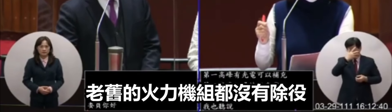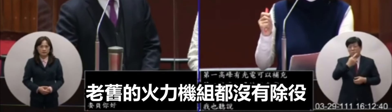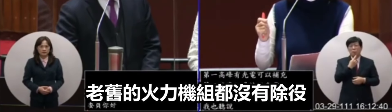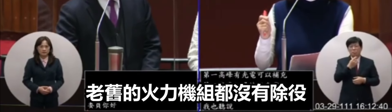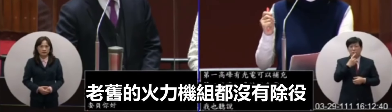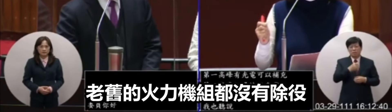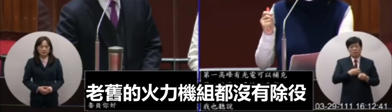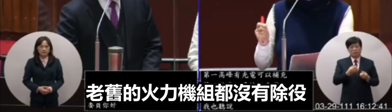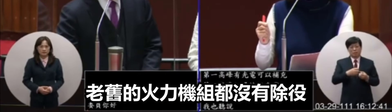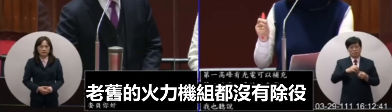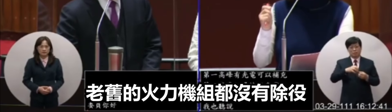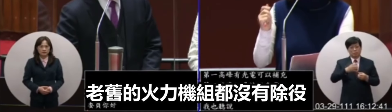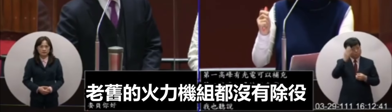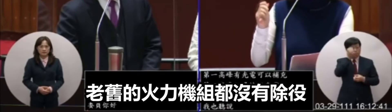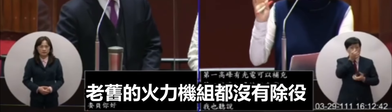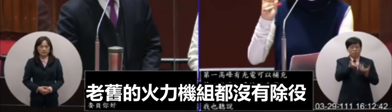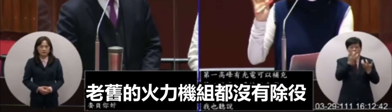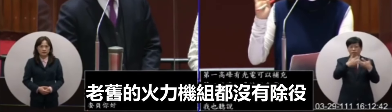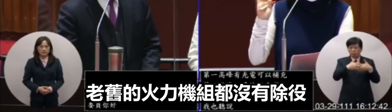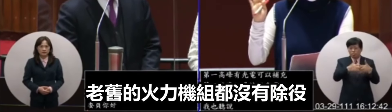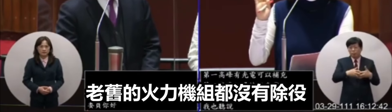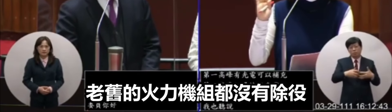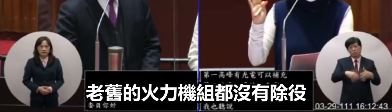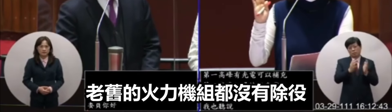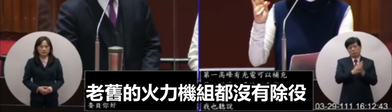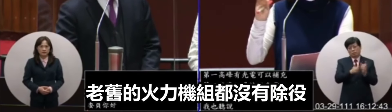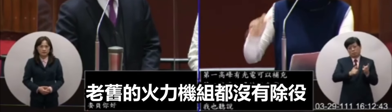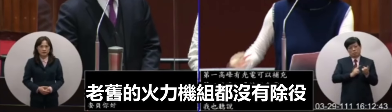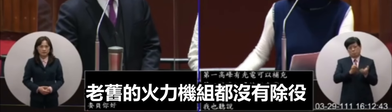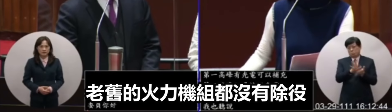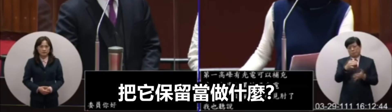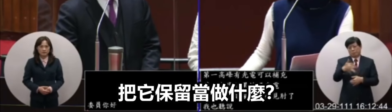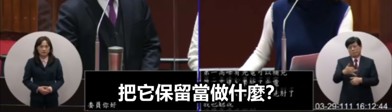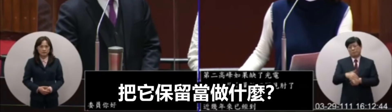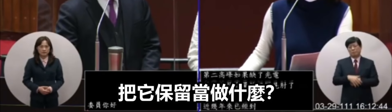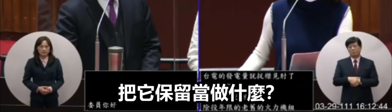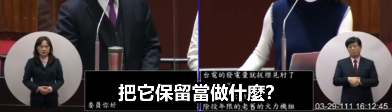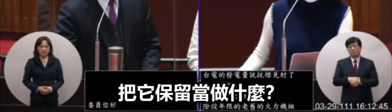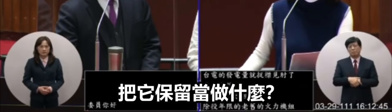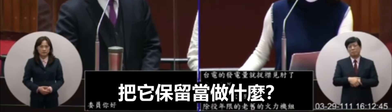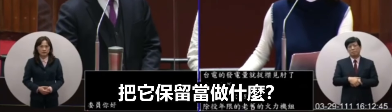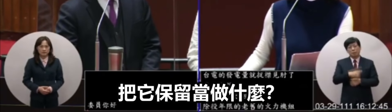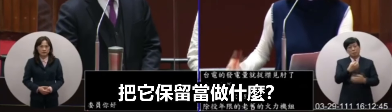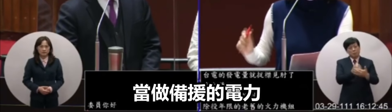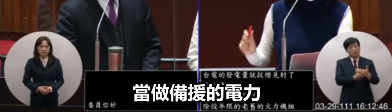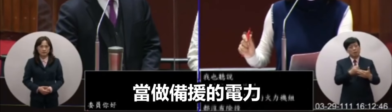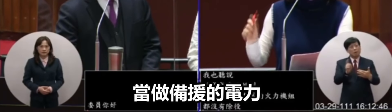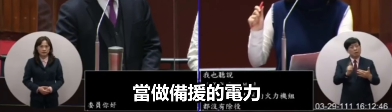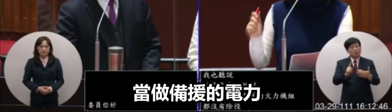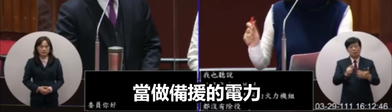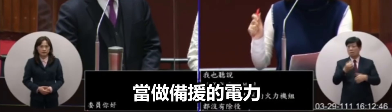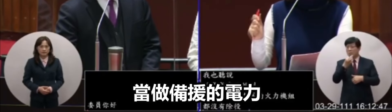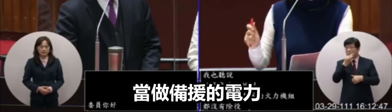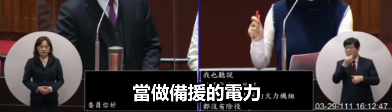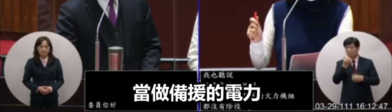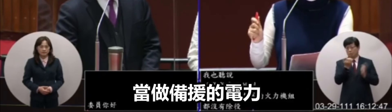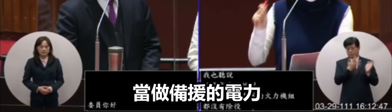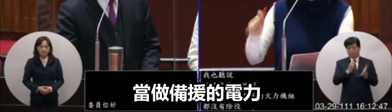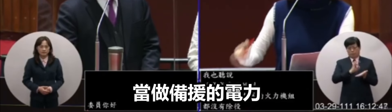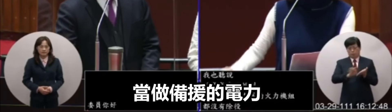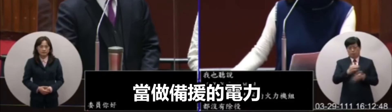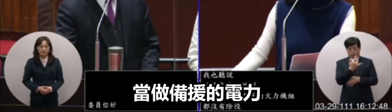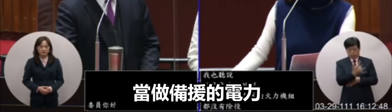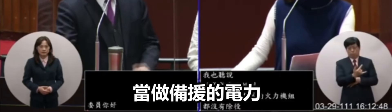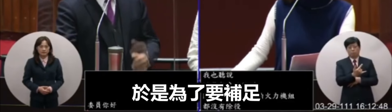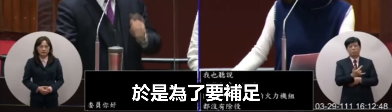的火力机组都没有除役，把它保留当作什么呢？当作备援的